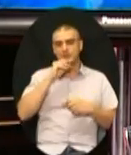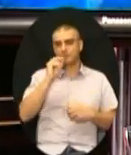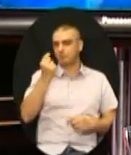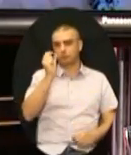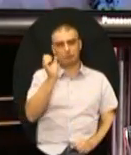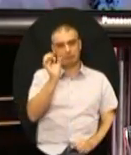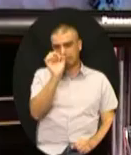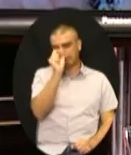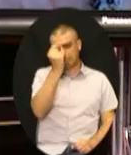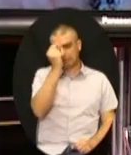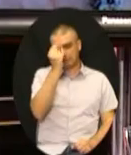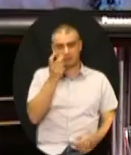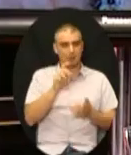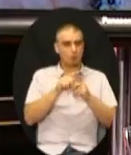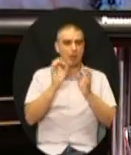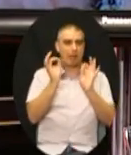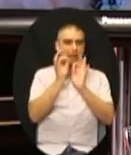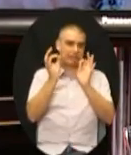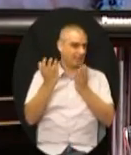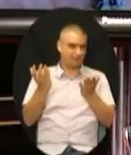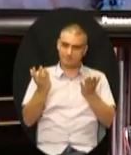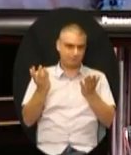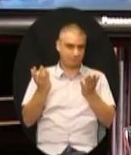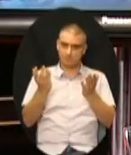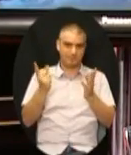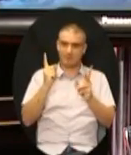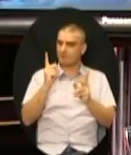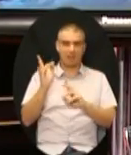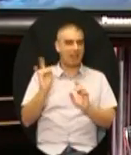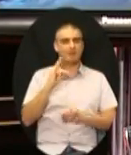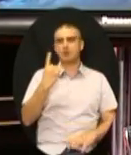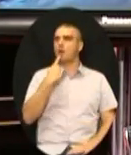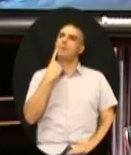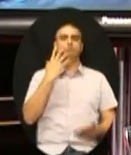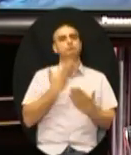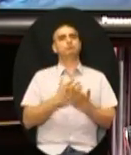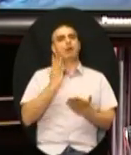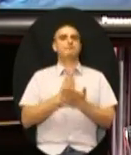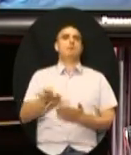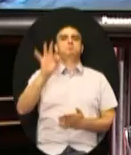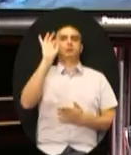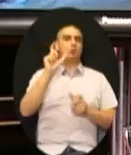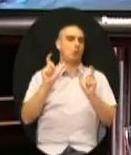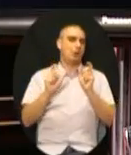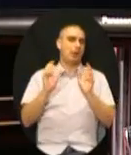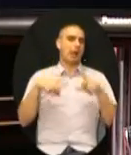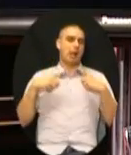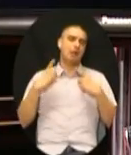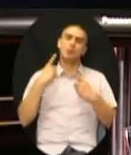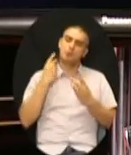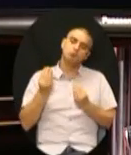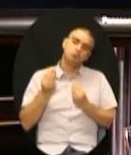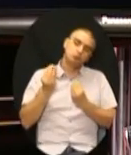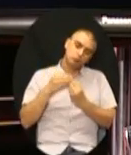יצורים חד-תאיים, על בקטריות, אבל שוב, אף אחד בנאסא לא מתיימר להגיד שמצאו, אלא שזה מוסיף